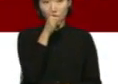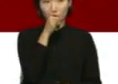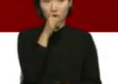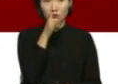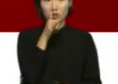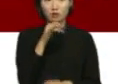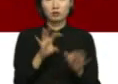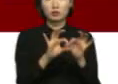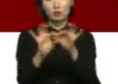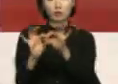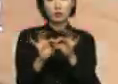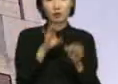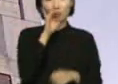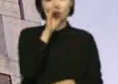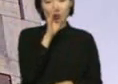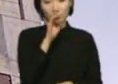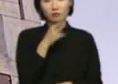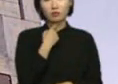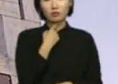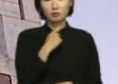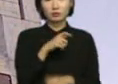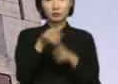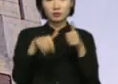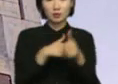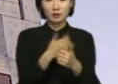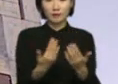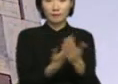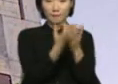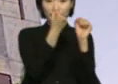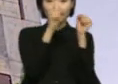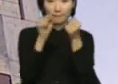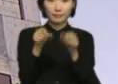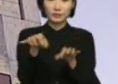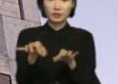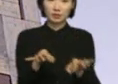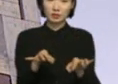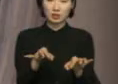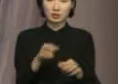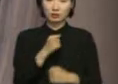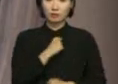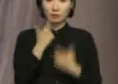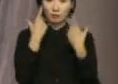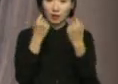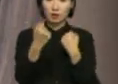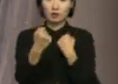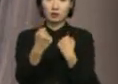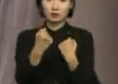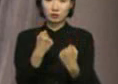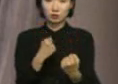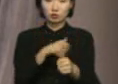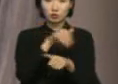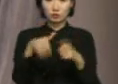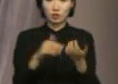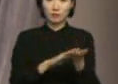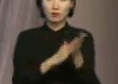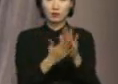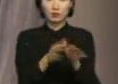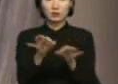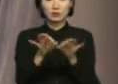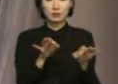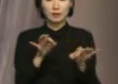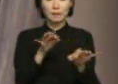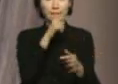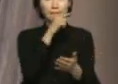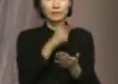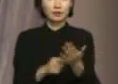연계가 되지 않았었어요 또한 개발에 피해 시장이 조치됐다 더라도 주변환경의 변화 로 시장 상권이